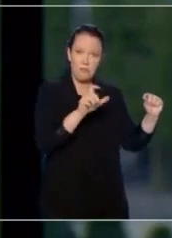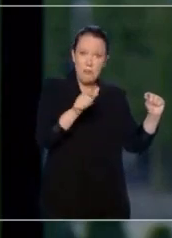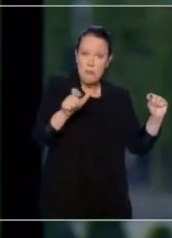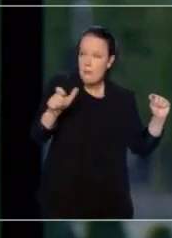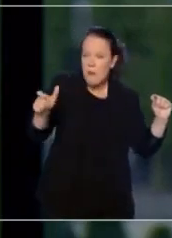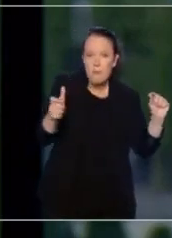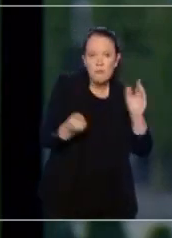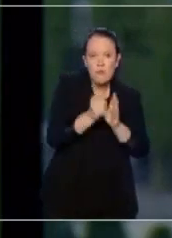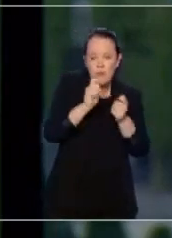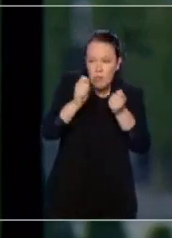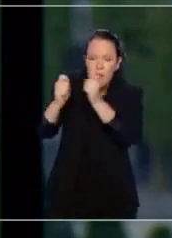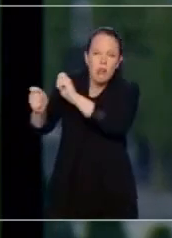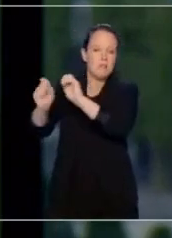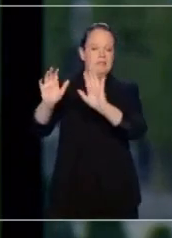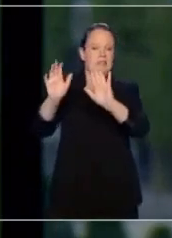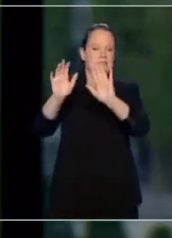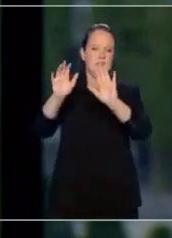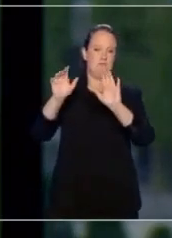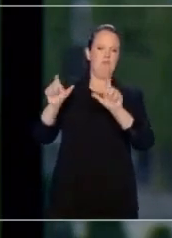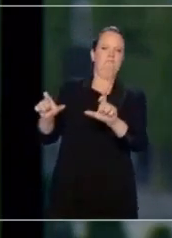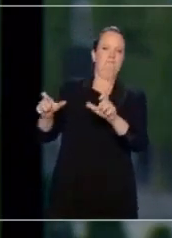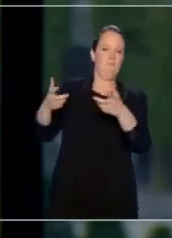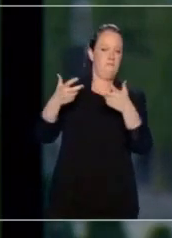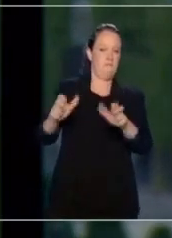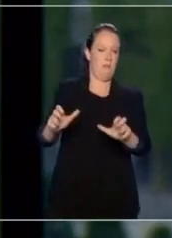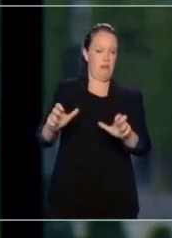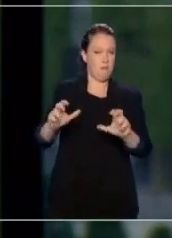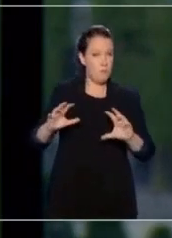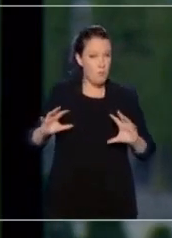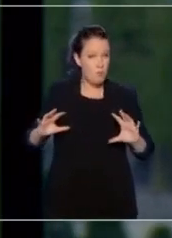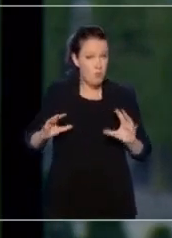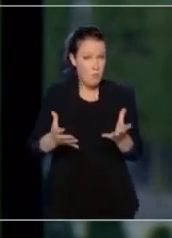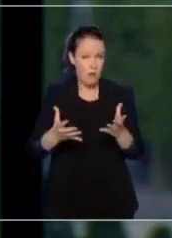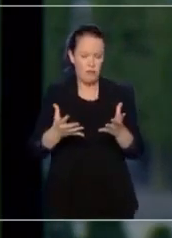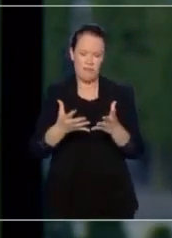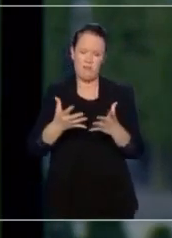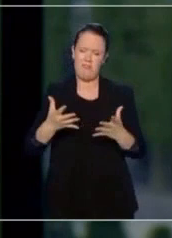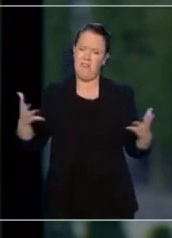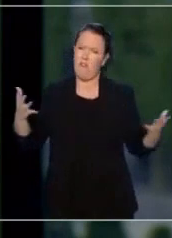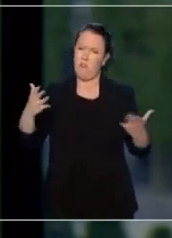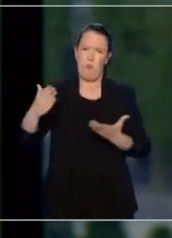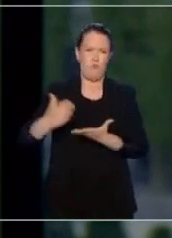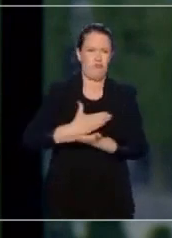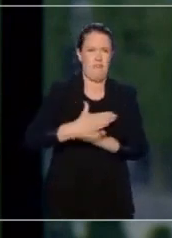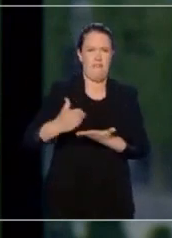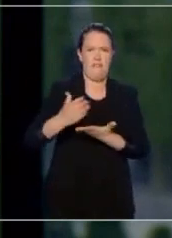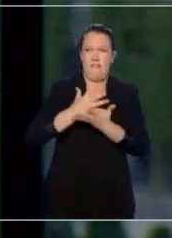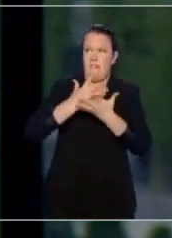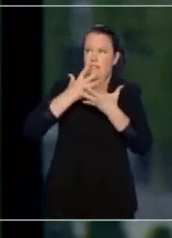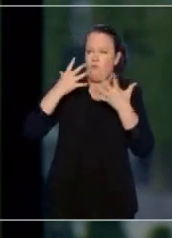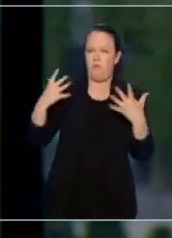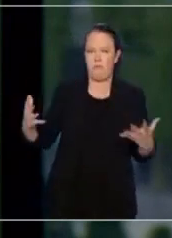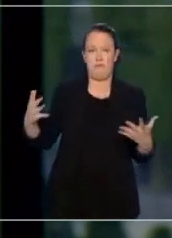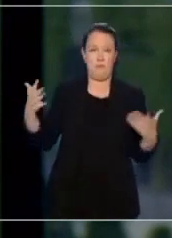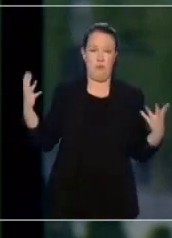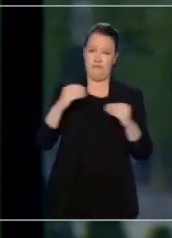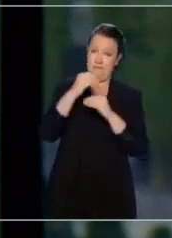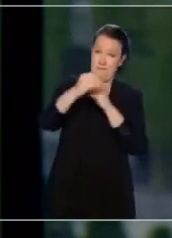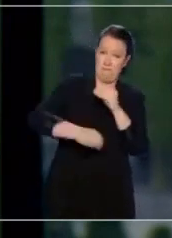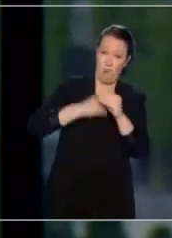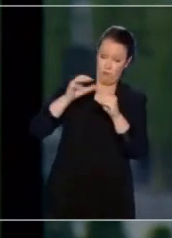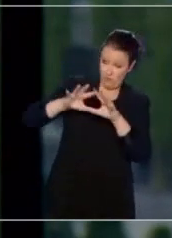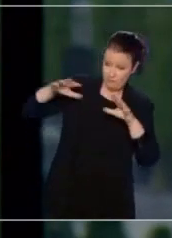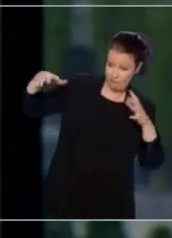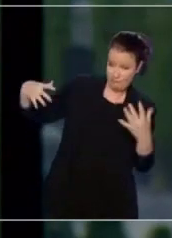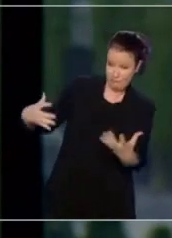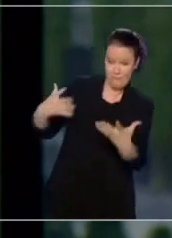cela passe par un projet immense mais indispensable est désormais à notre portée vacciner le monde la